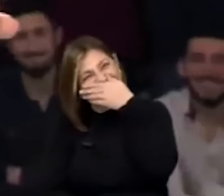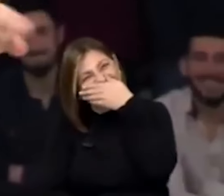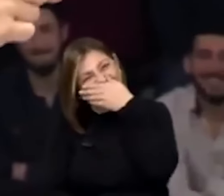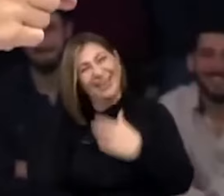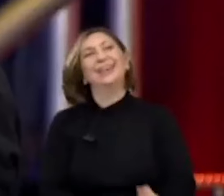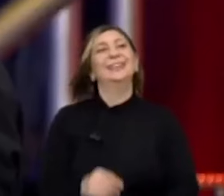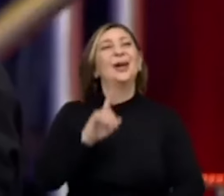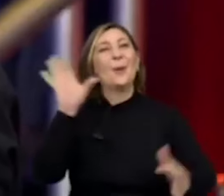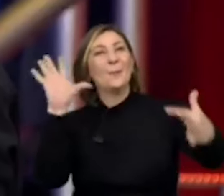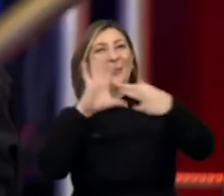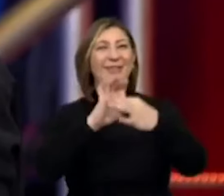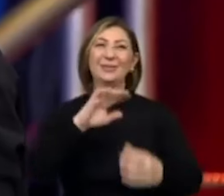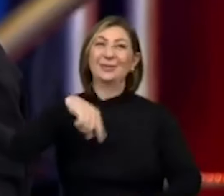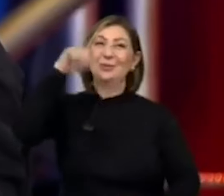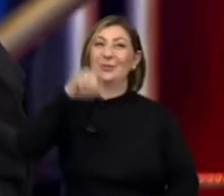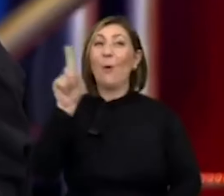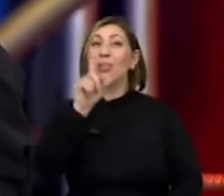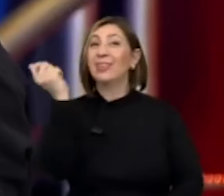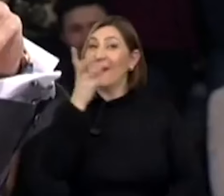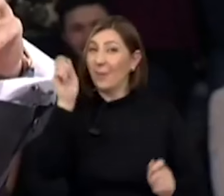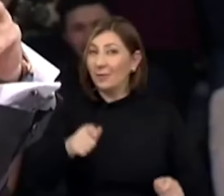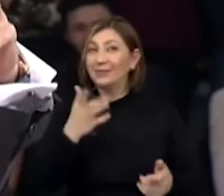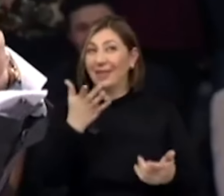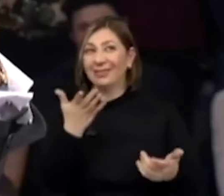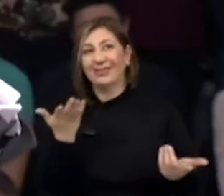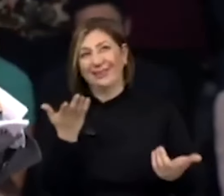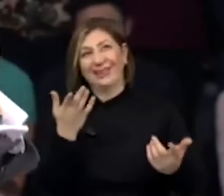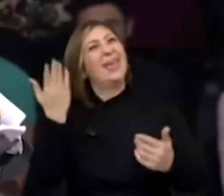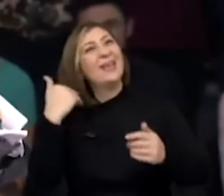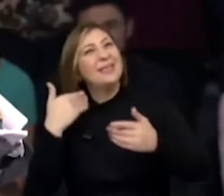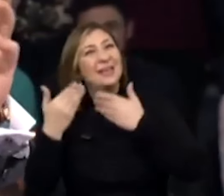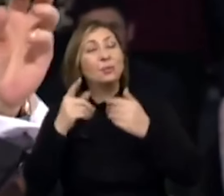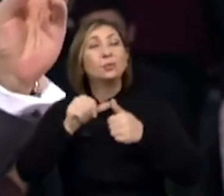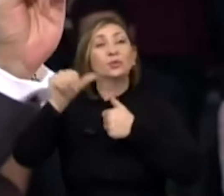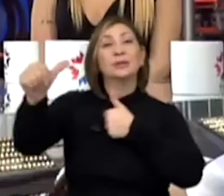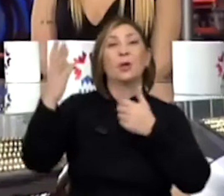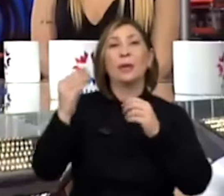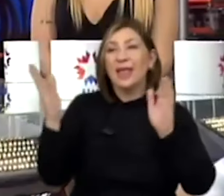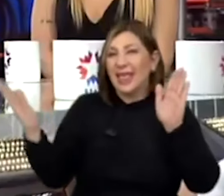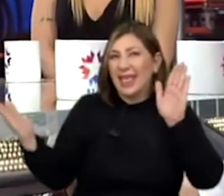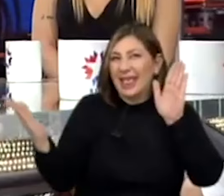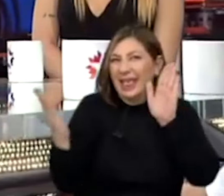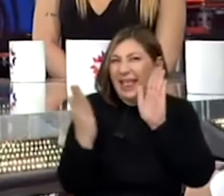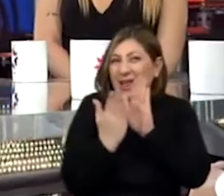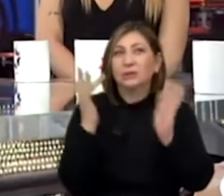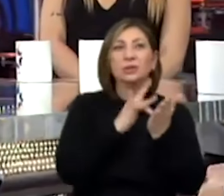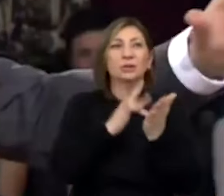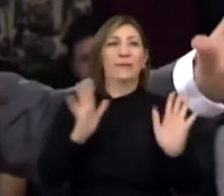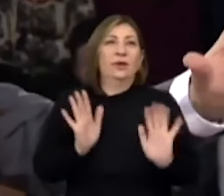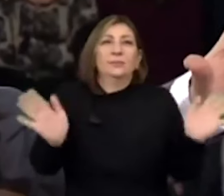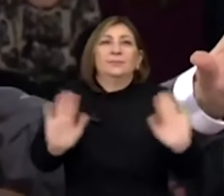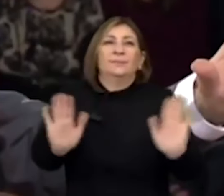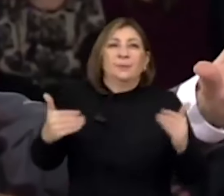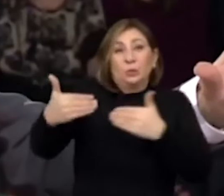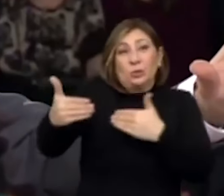Bak. Çok güzel. Oradan onu değil mi? Evet. Evet. Yani bu uzaktan olmalı bunlar. Çünkü yakınlaşmaya ceza var abi. Evet.